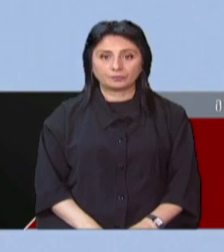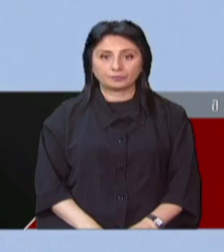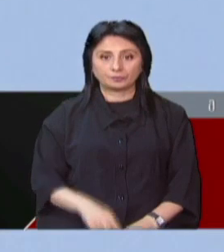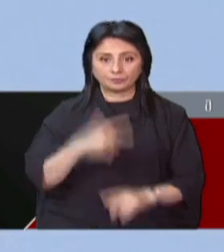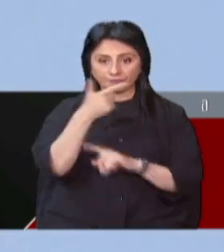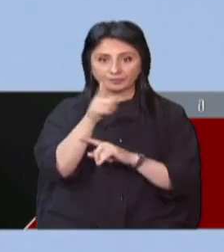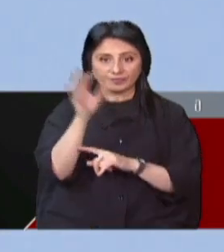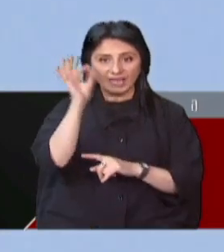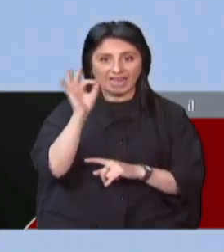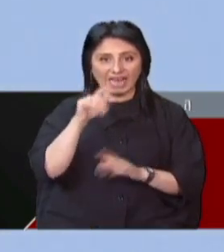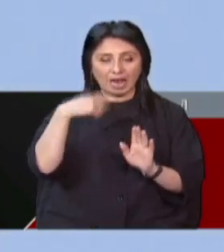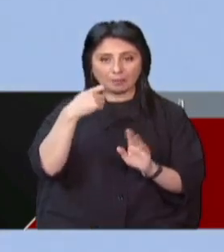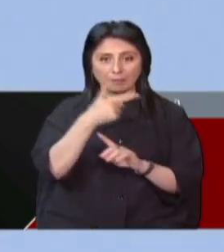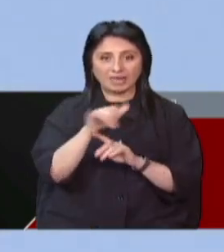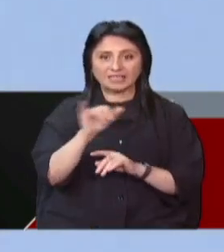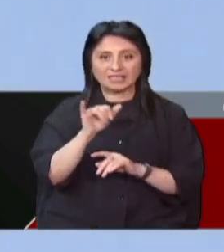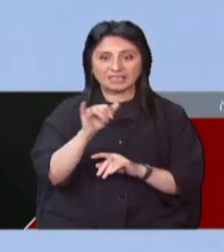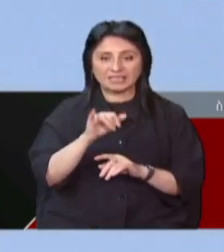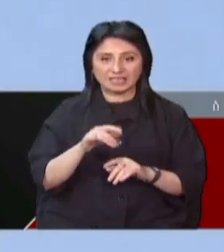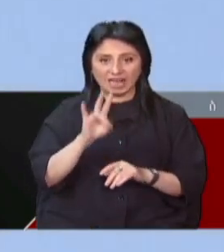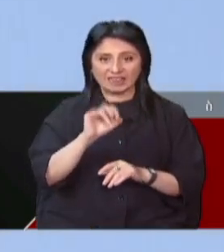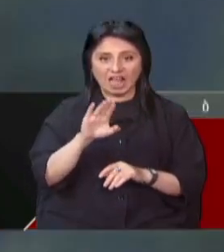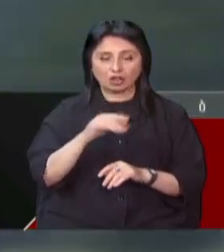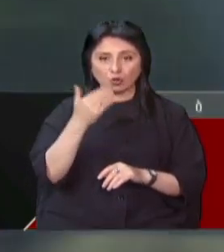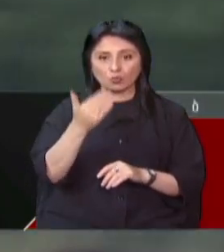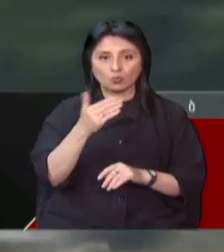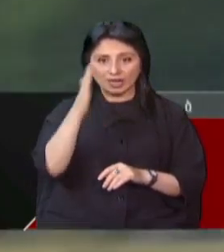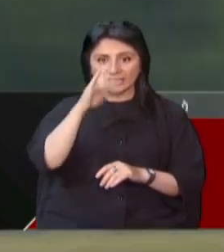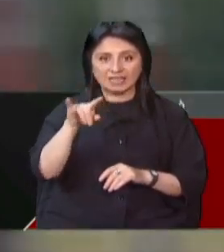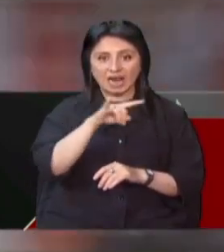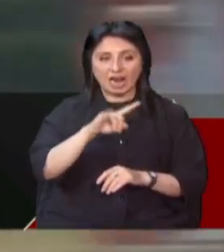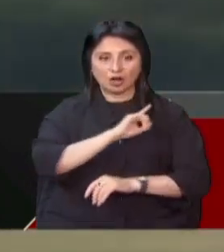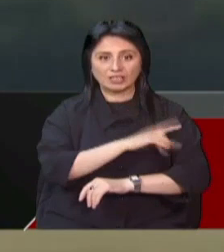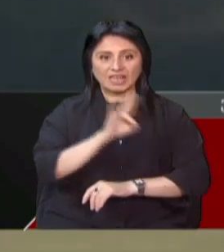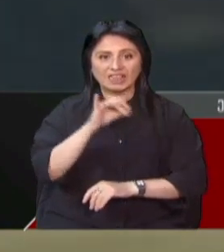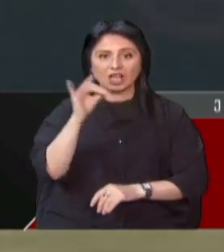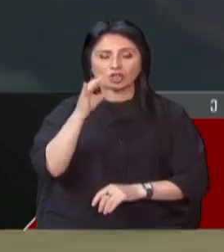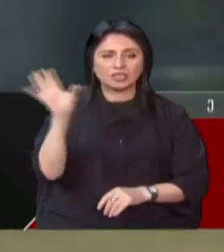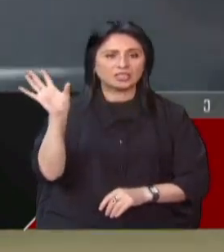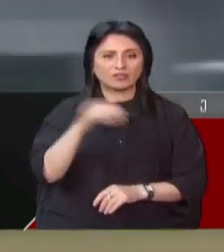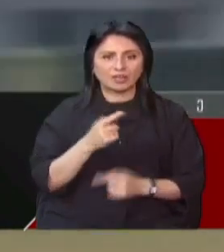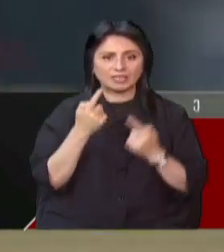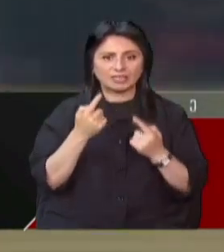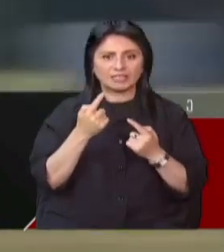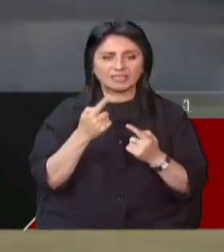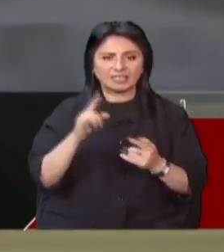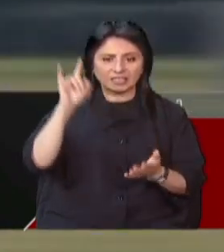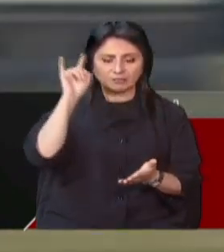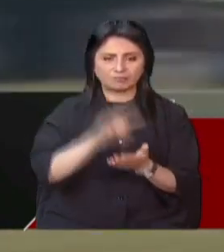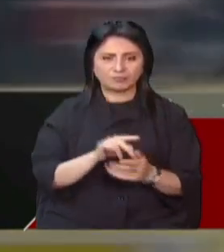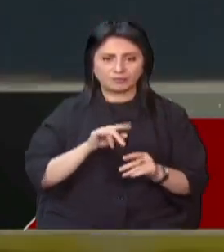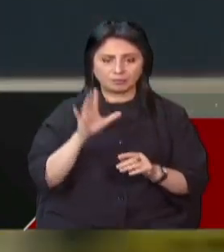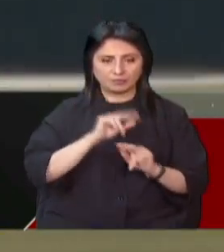Ეს კადრები გერმანიაშია გადაღებული, სადაც ჩრდილოატლანტიკური ალიანსის საჰაერო ძალები ნატოს ისტორიაში ყველაზე დიდი განლაგების